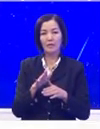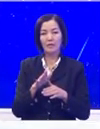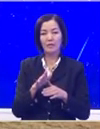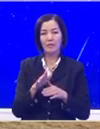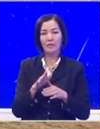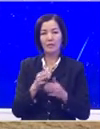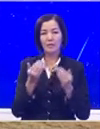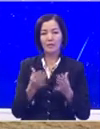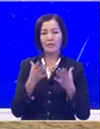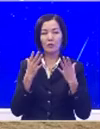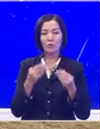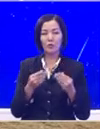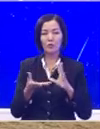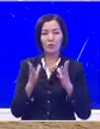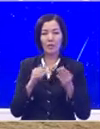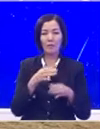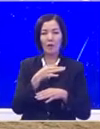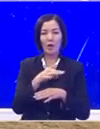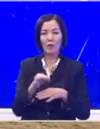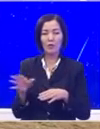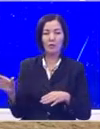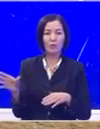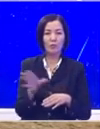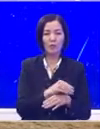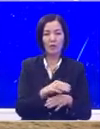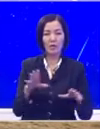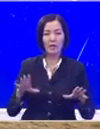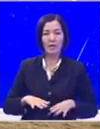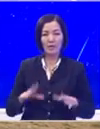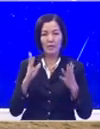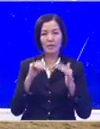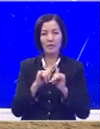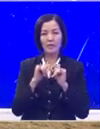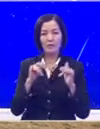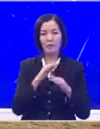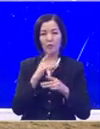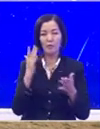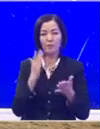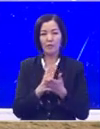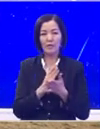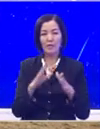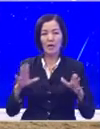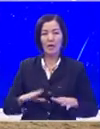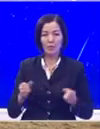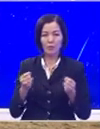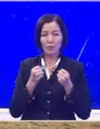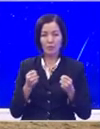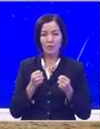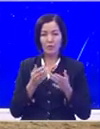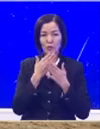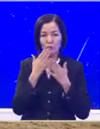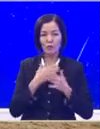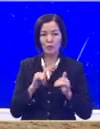Кейінгі кездерде аудан жалпы аудан бойынша осы атбегілеріміздің саны өте көбейіп келе жатыр. Ат спортына деген жастарымыздың